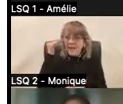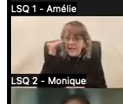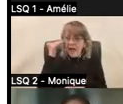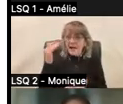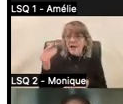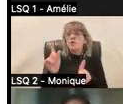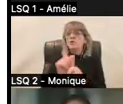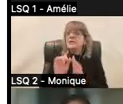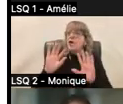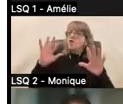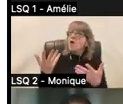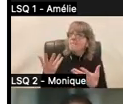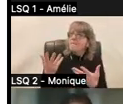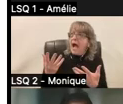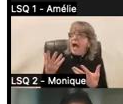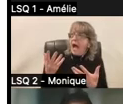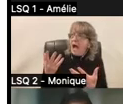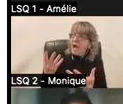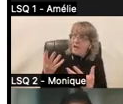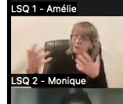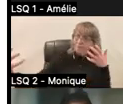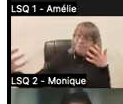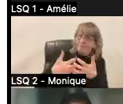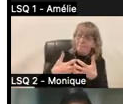dont répond leurs besoins.